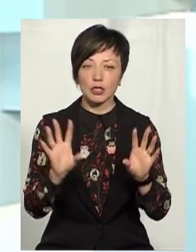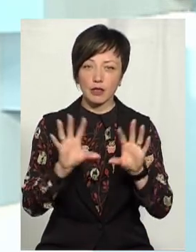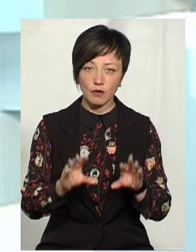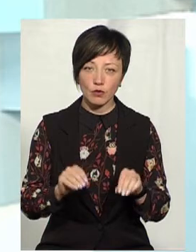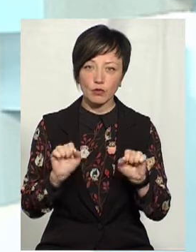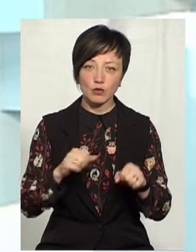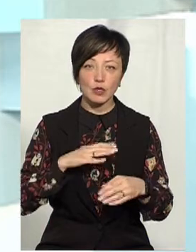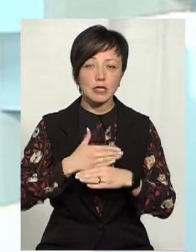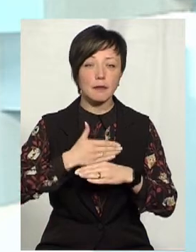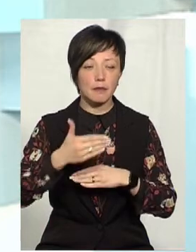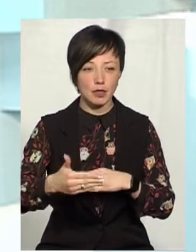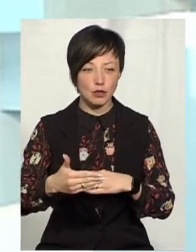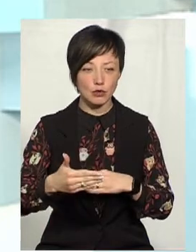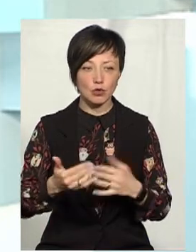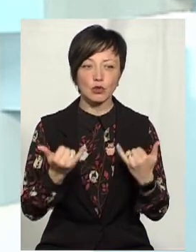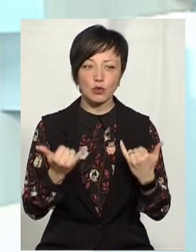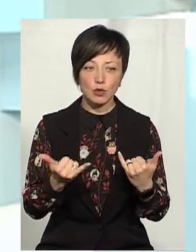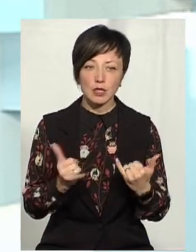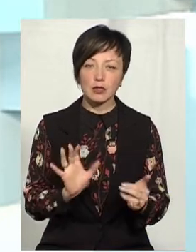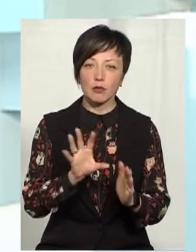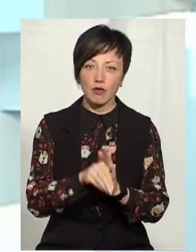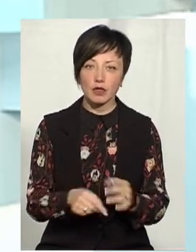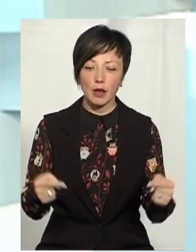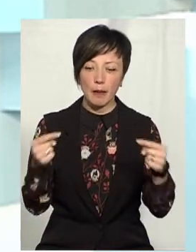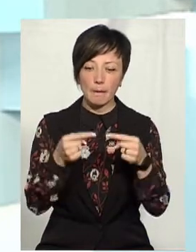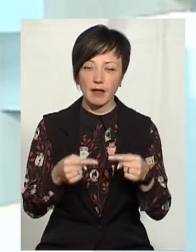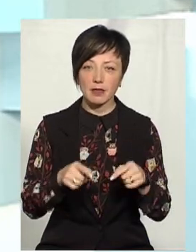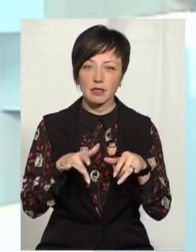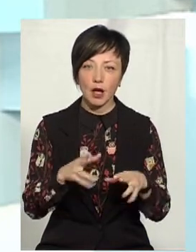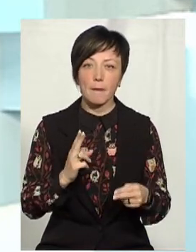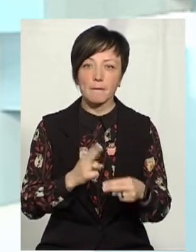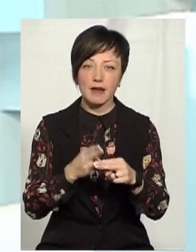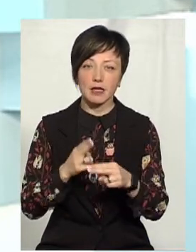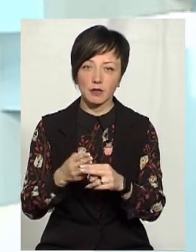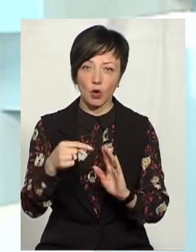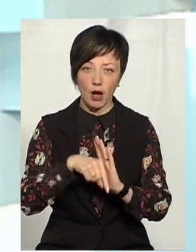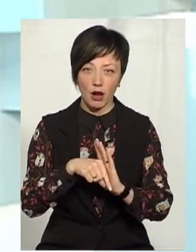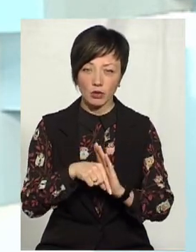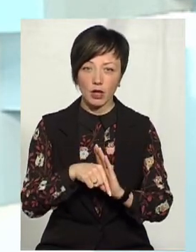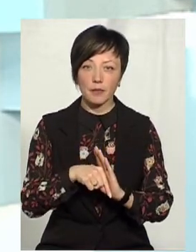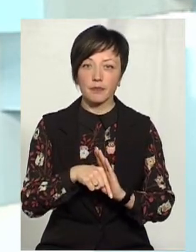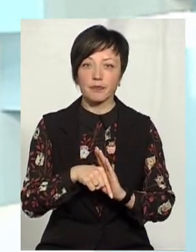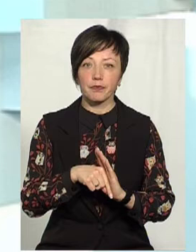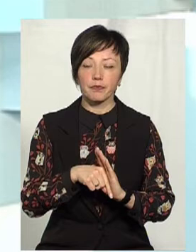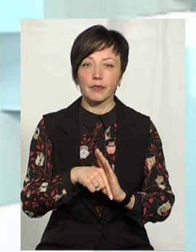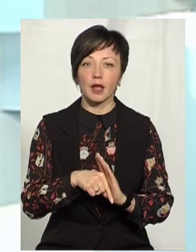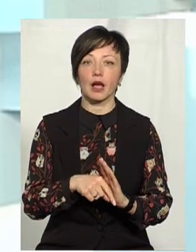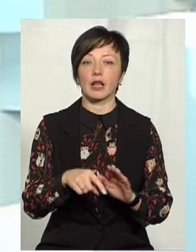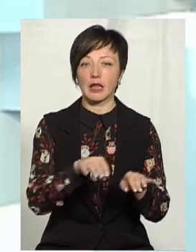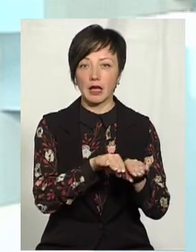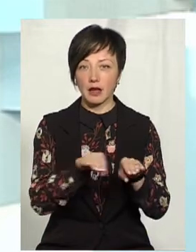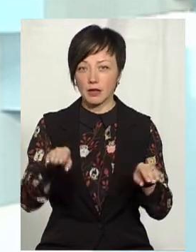вже може бути запізно. Тому на сьогодні запроваджені певні заходи превентивного характеру, а саме на рівні держави було запроваджено